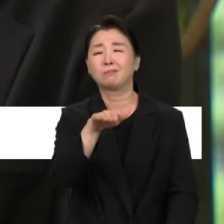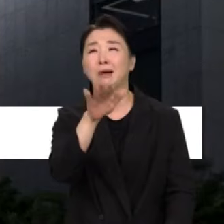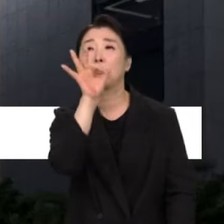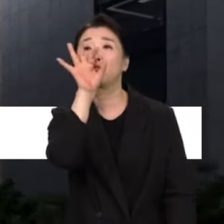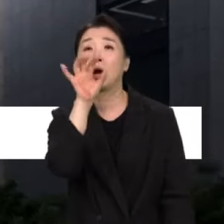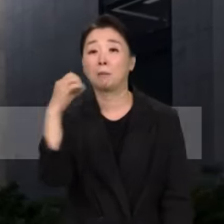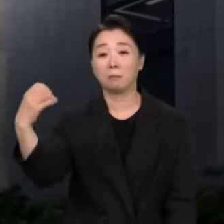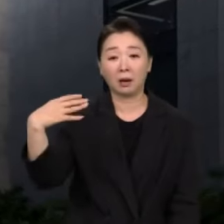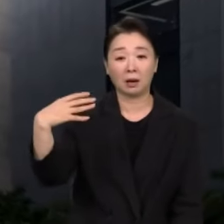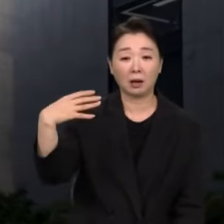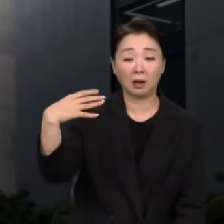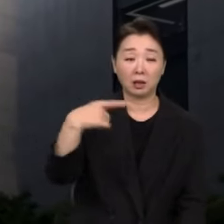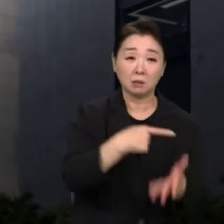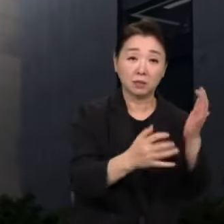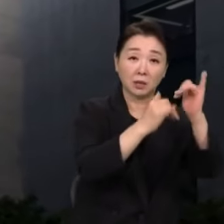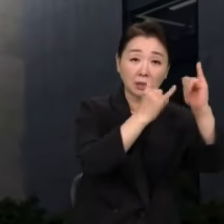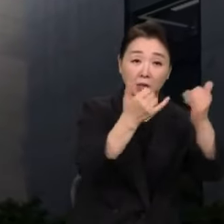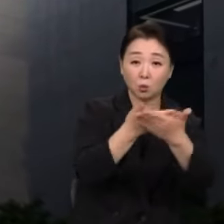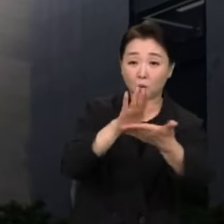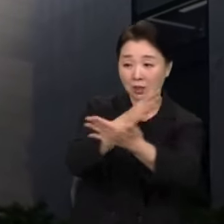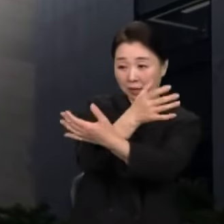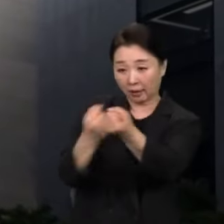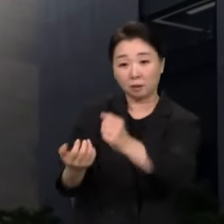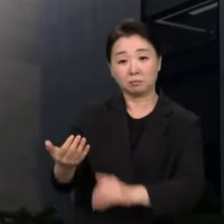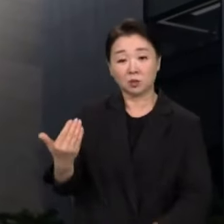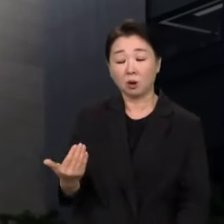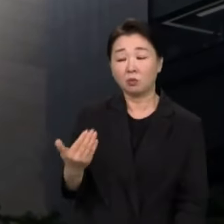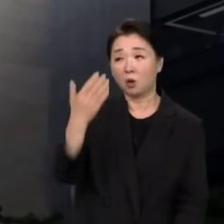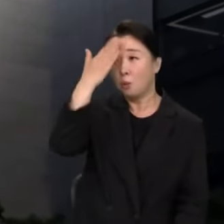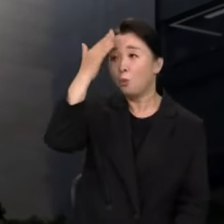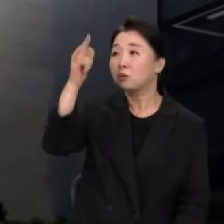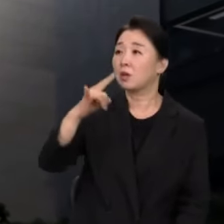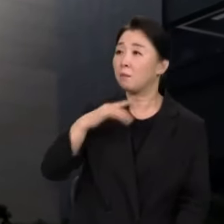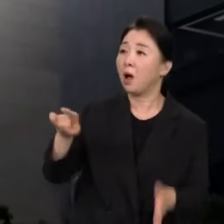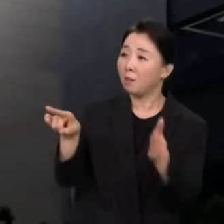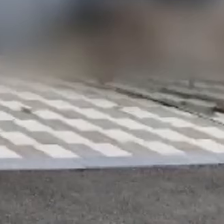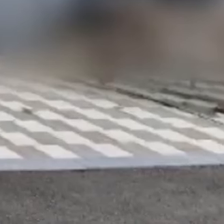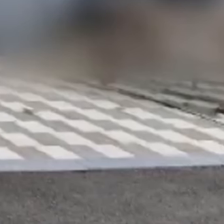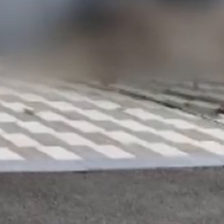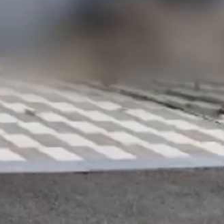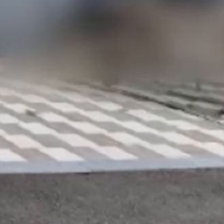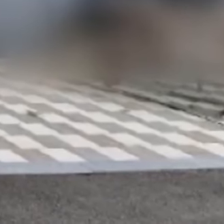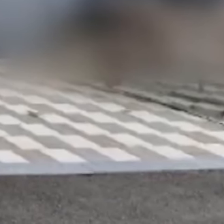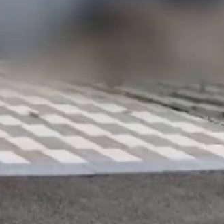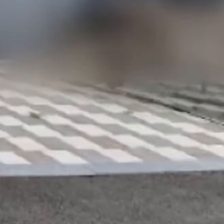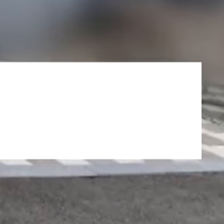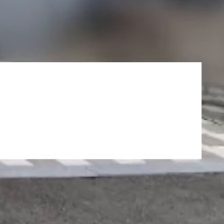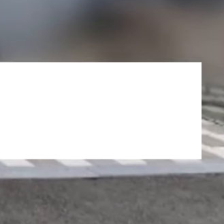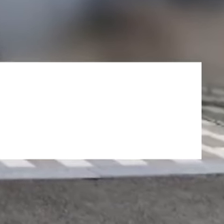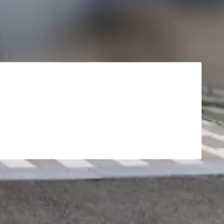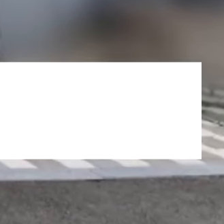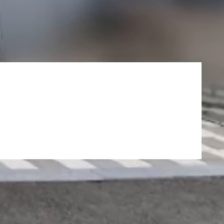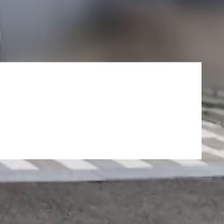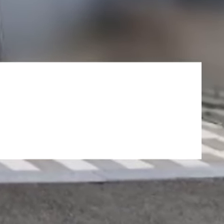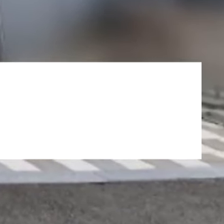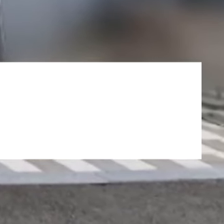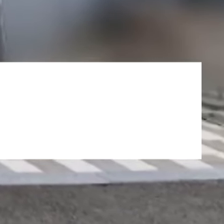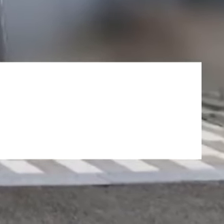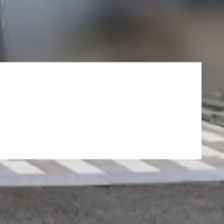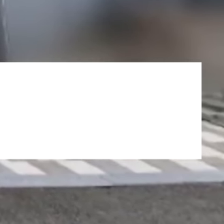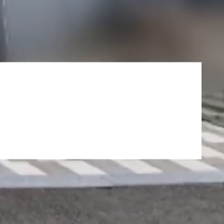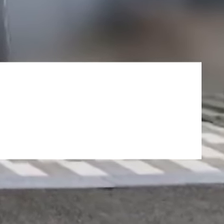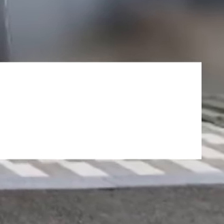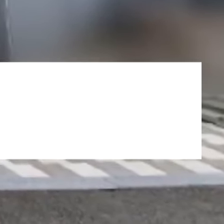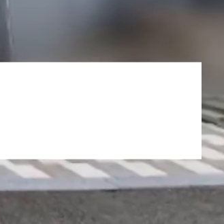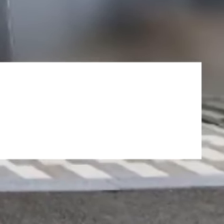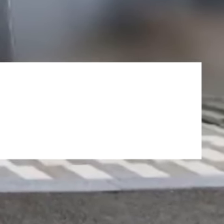없다 피해자들은 공사 계약을 하기 전에 본사만 믿고 계약을 맺었다 입장입니다 저희 록 리면서 믿고